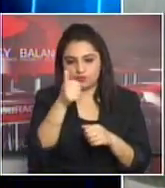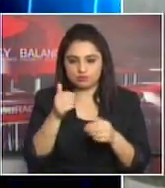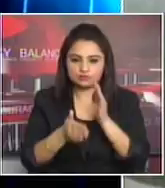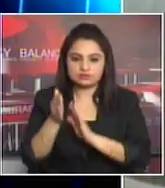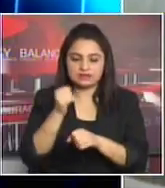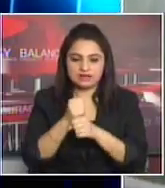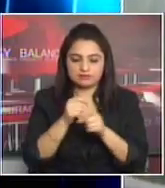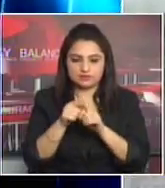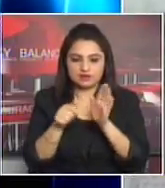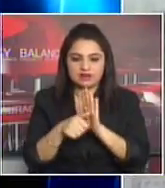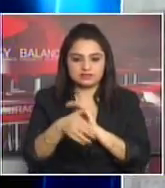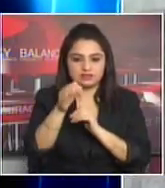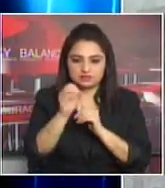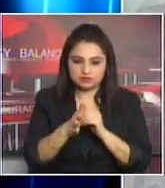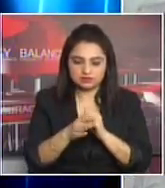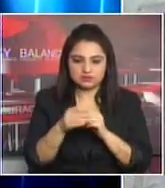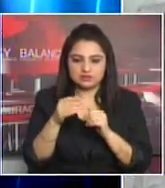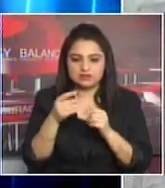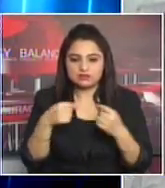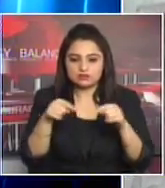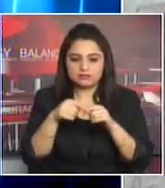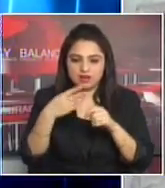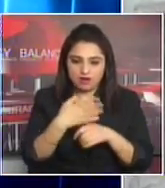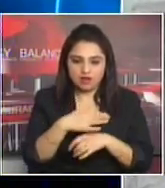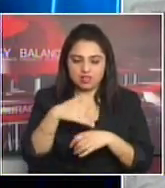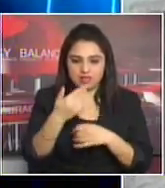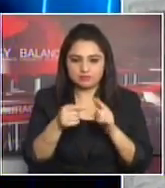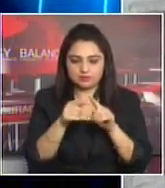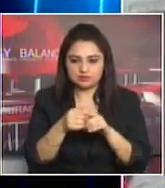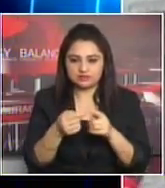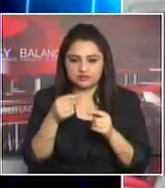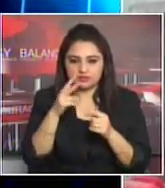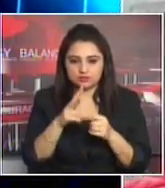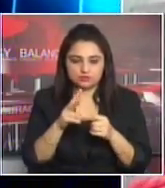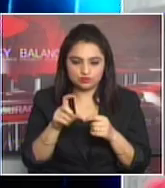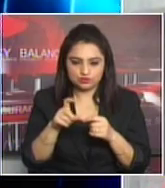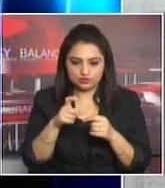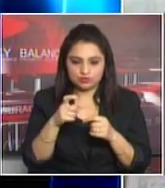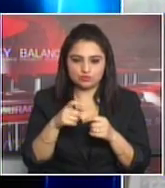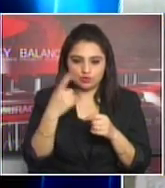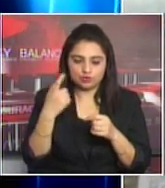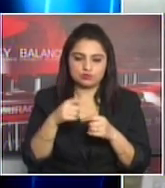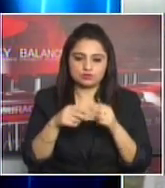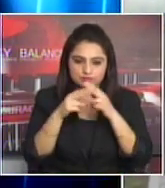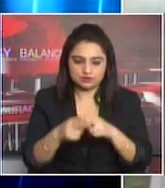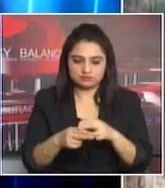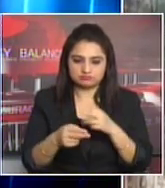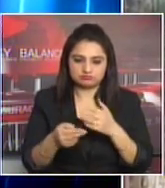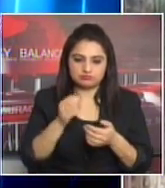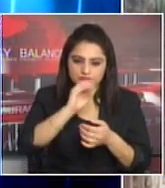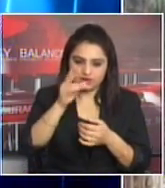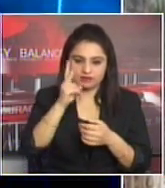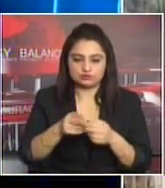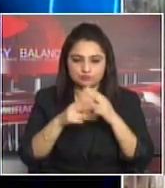बढ्न सकेको छैन। सभा हालको पूर्णता दिन थप 2.25 करोड रुपियाँको बजेट लागत अनुमान गरी पठाइएको र उक्त